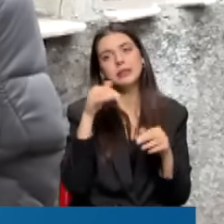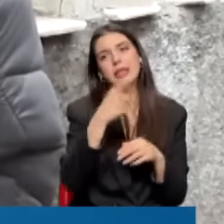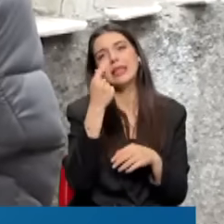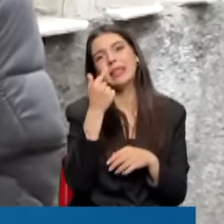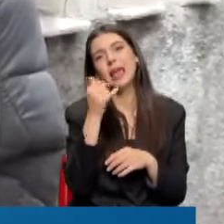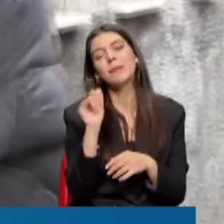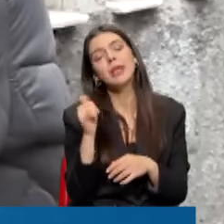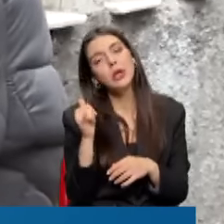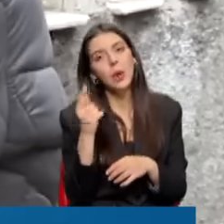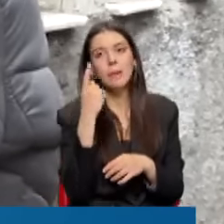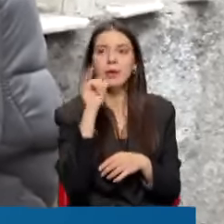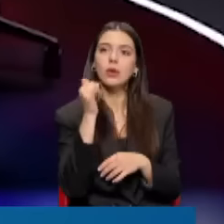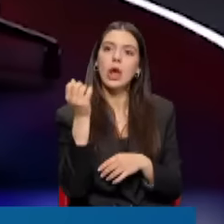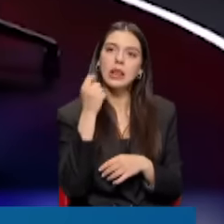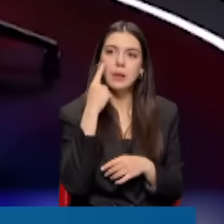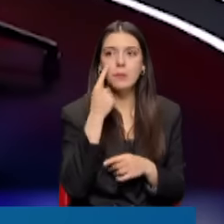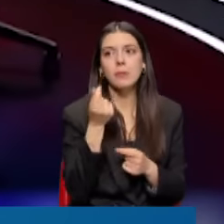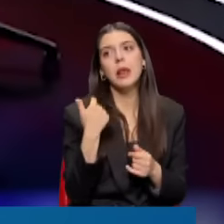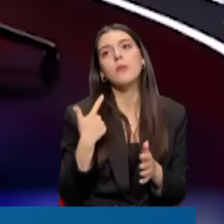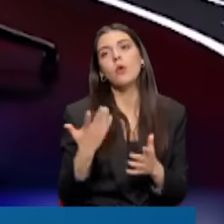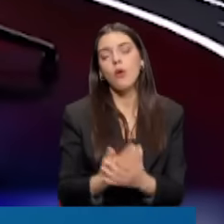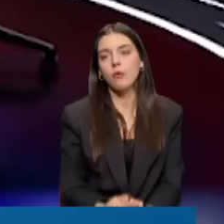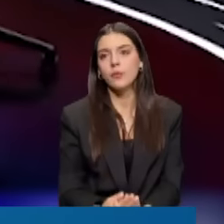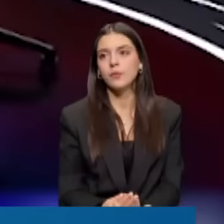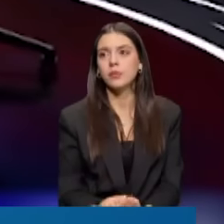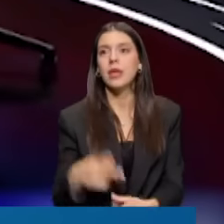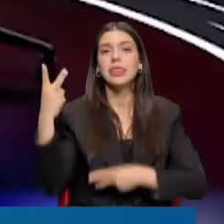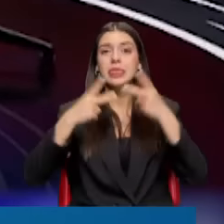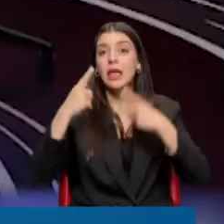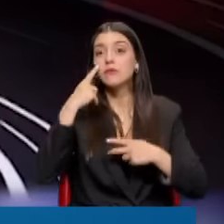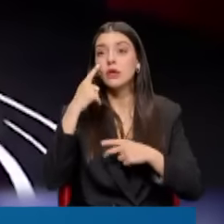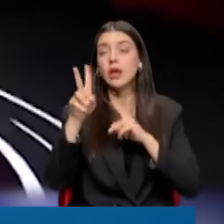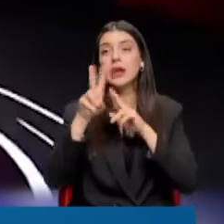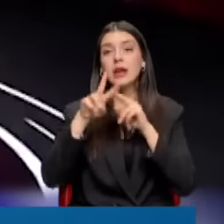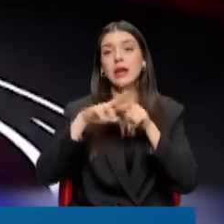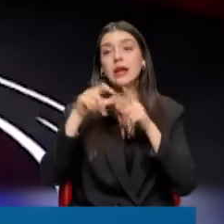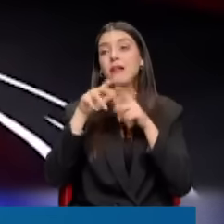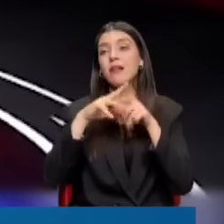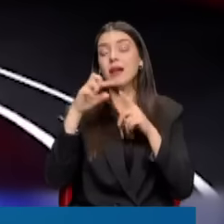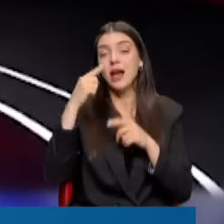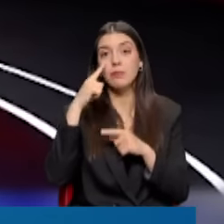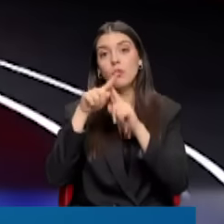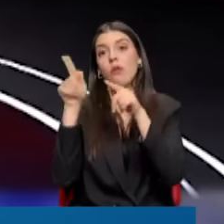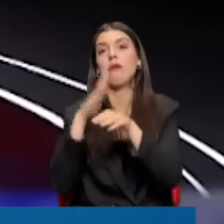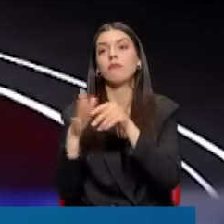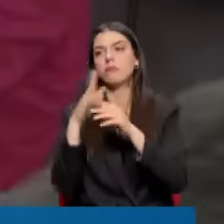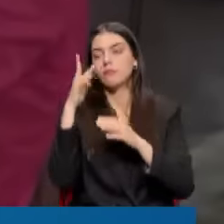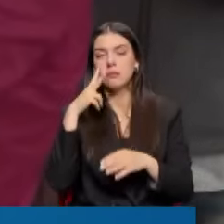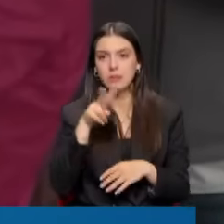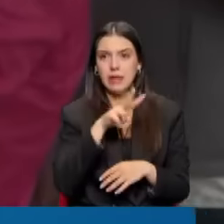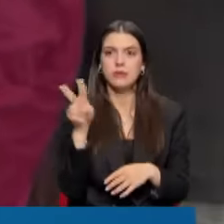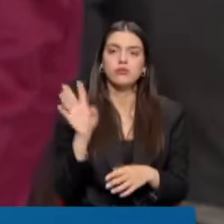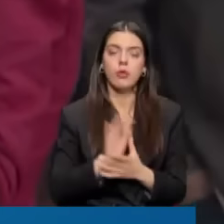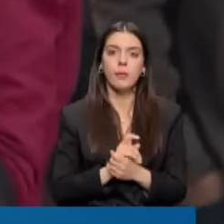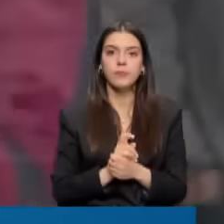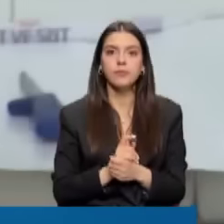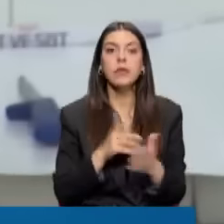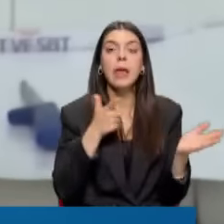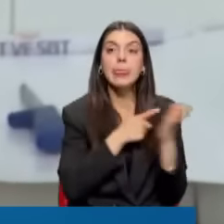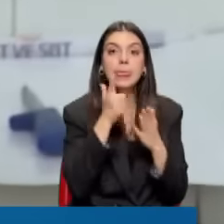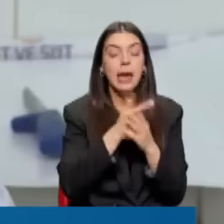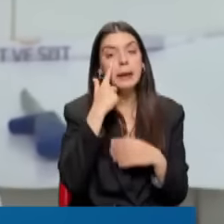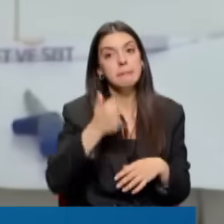kilo bir kilo artık bütçemiz o kadar televizyon ekranları Kasap reyonların döndü çok şükür şu anda belli bir rutinine geldi Tarım Bakanı İbrahim